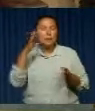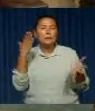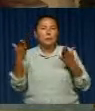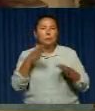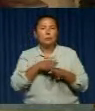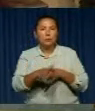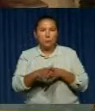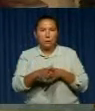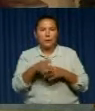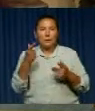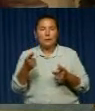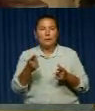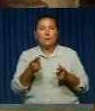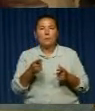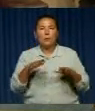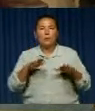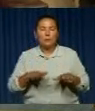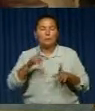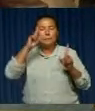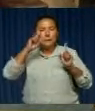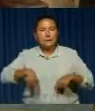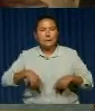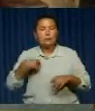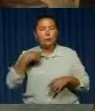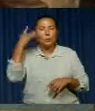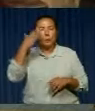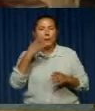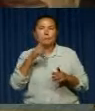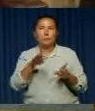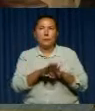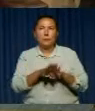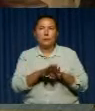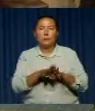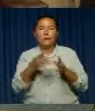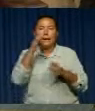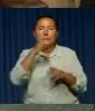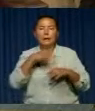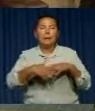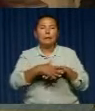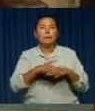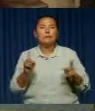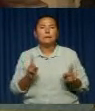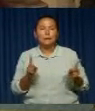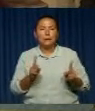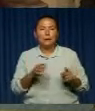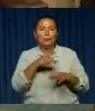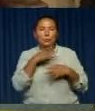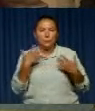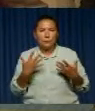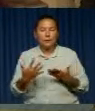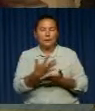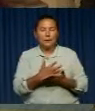бір-біріміздің қойылған талаптарды орындап білсек, мен ойлаймын, біздің қазақ халқы неден өткен жоқ. Біз көп нәрседен жеңе